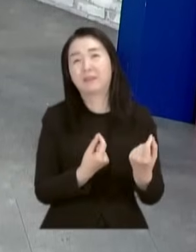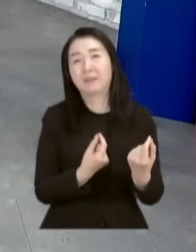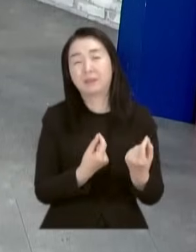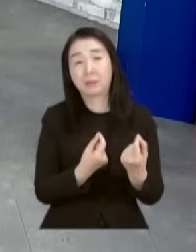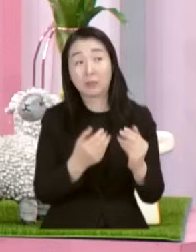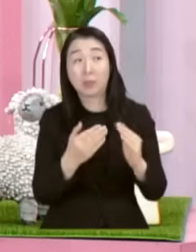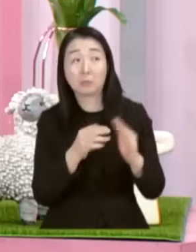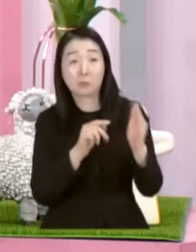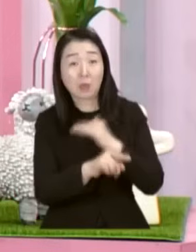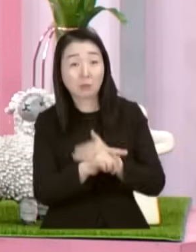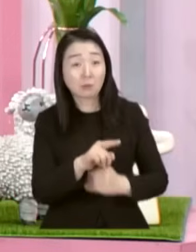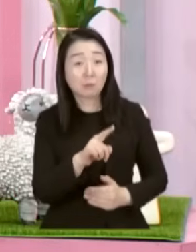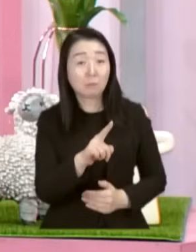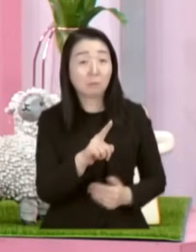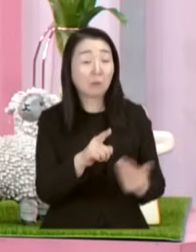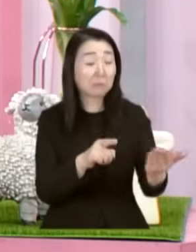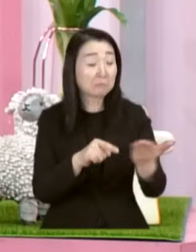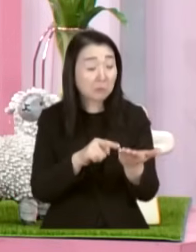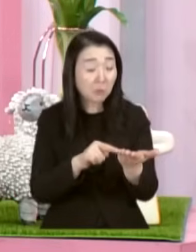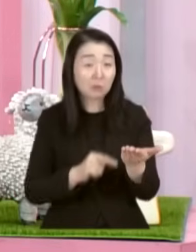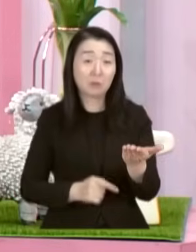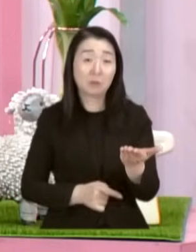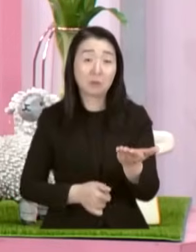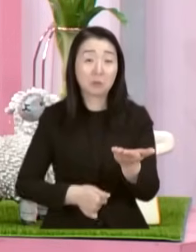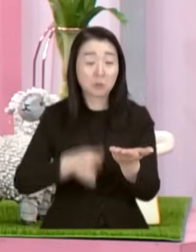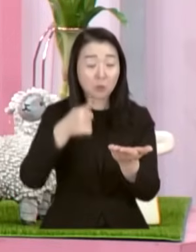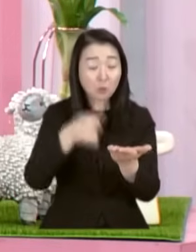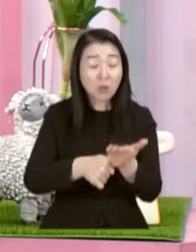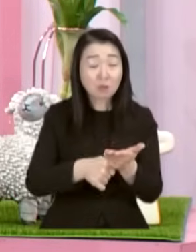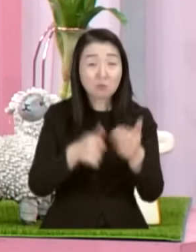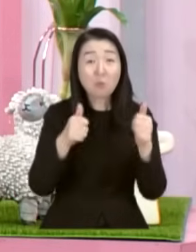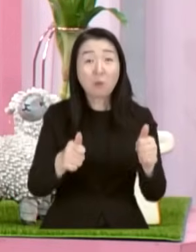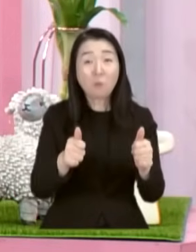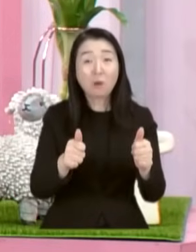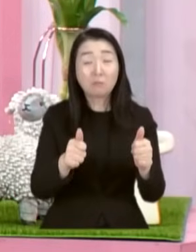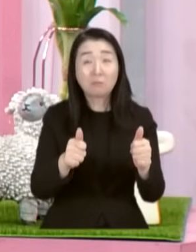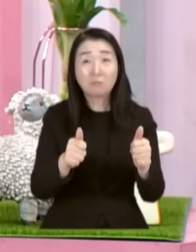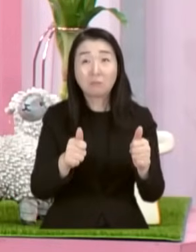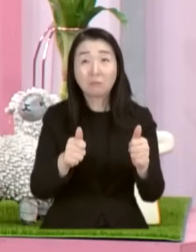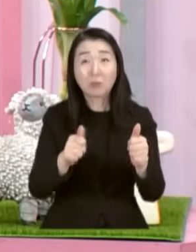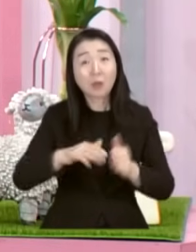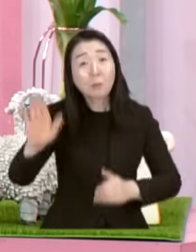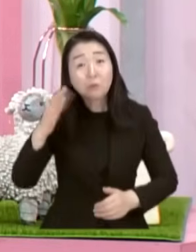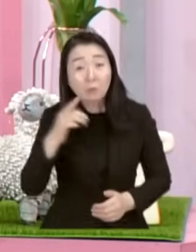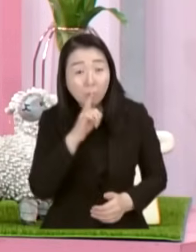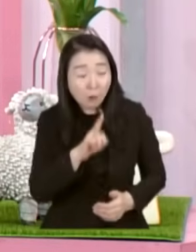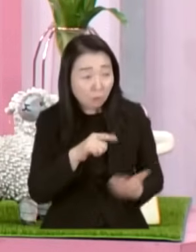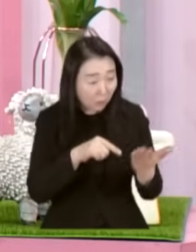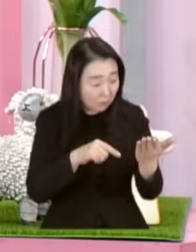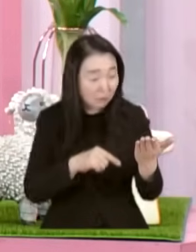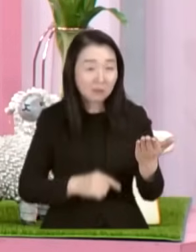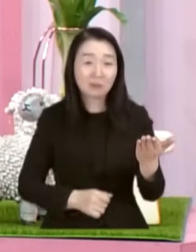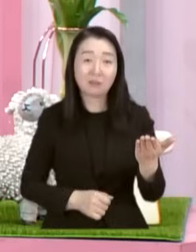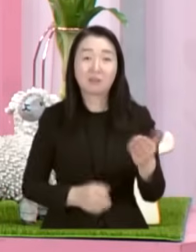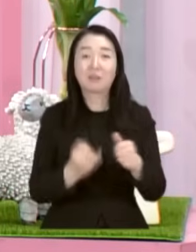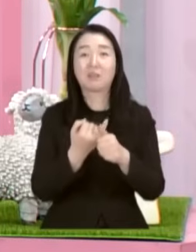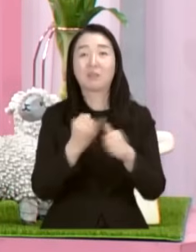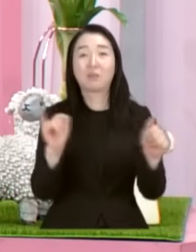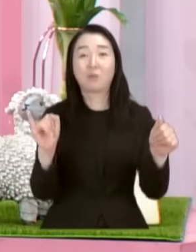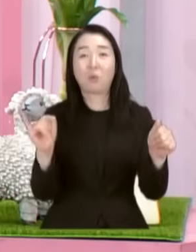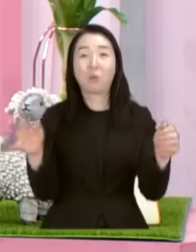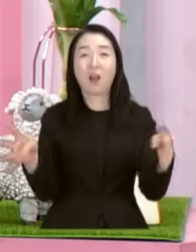반대합니다. 이제 가니까 뭘 내밀어 여기다가 도장 찍고 법원에 한 번만 가면 된대. 뭔데? 하고